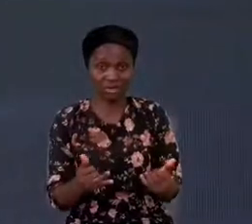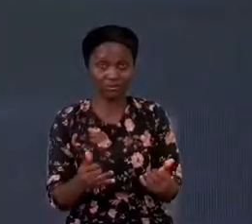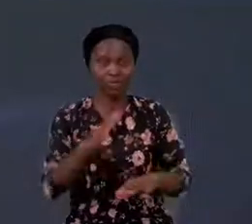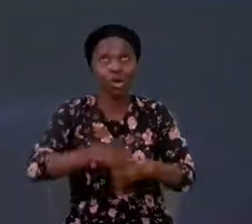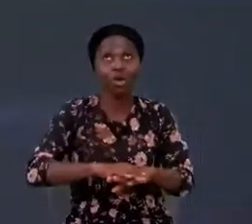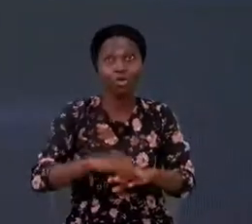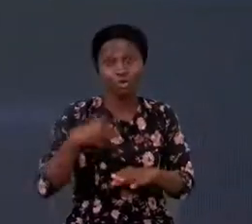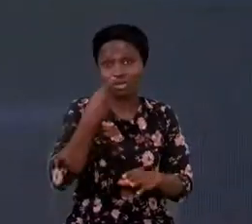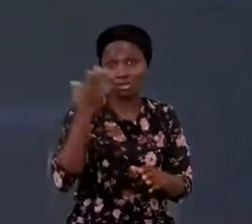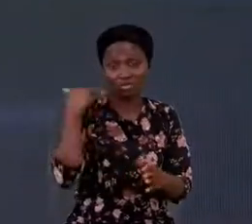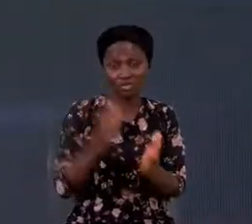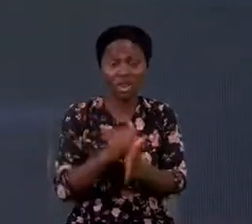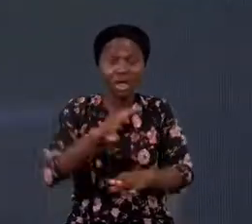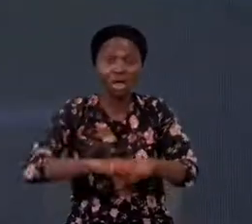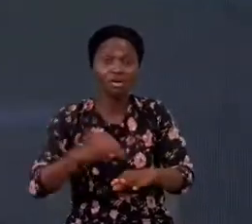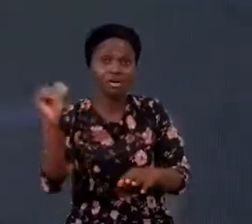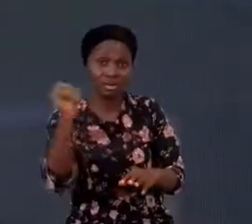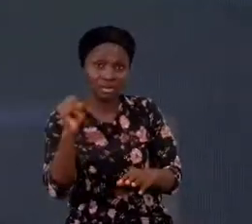aurons